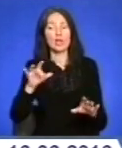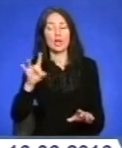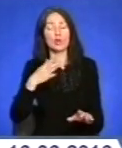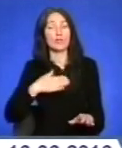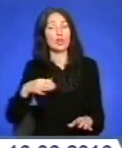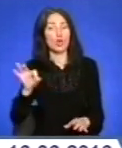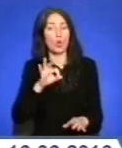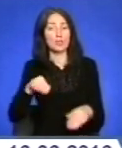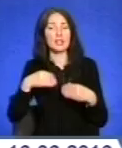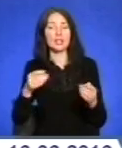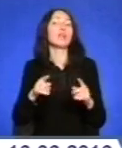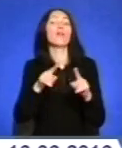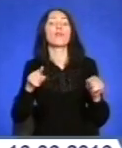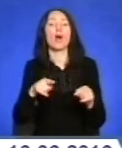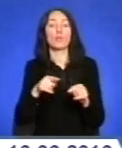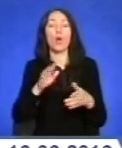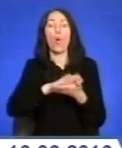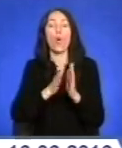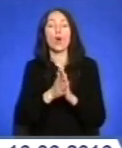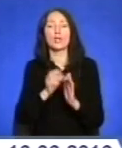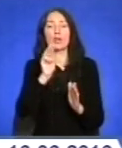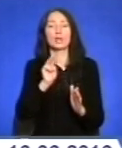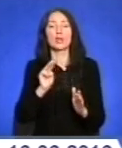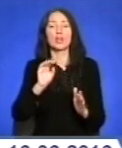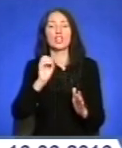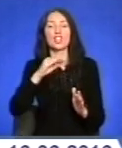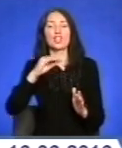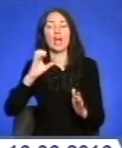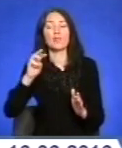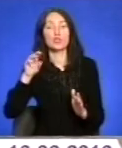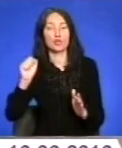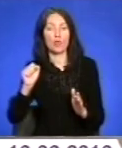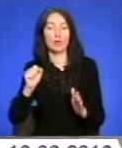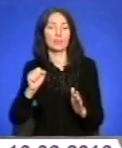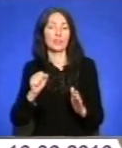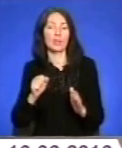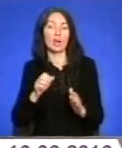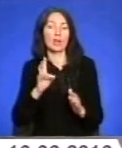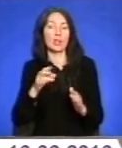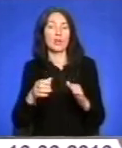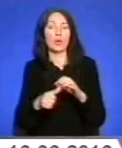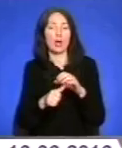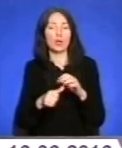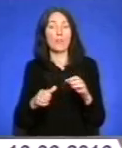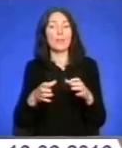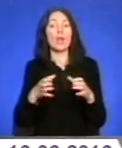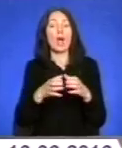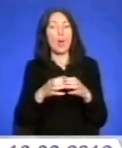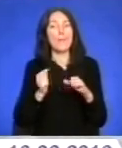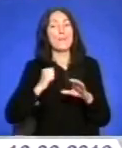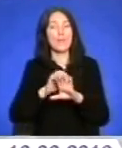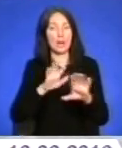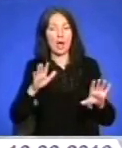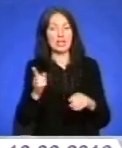у рамках угоди про шефство над бригадою. Докладніше у матеріалі Ірини Демчук. Бригада тернопільських артилеристів